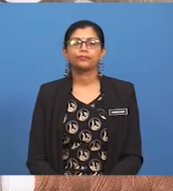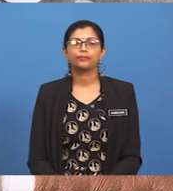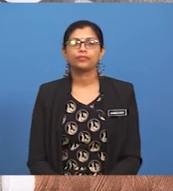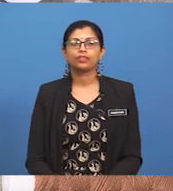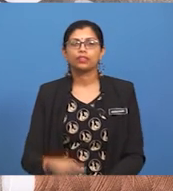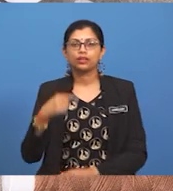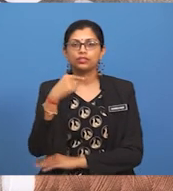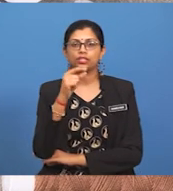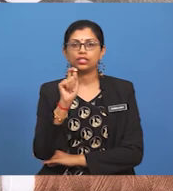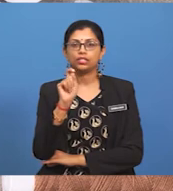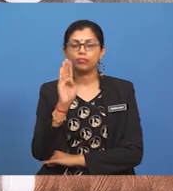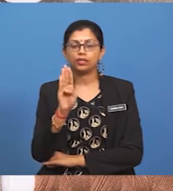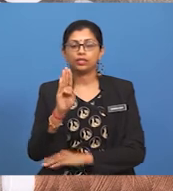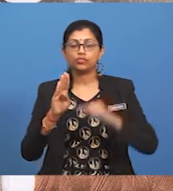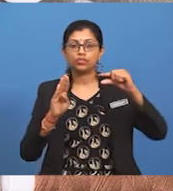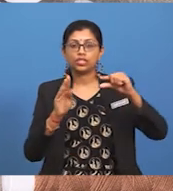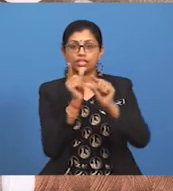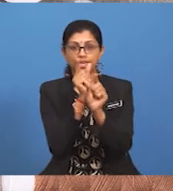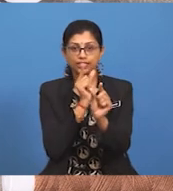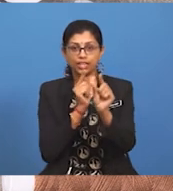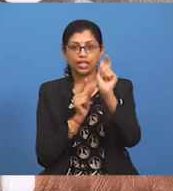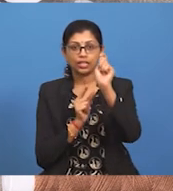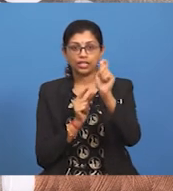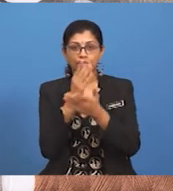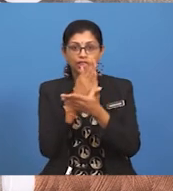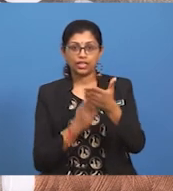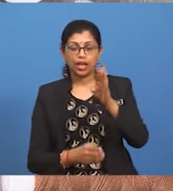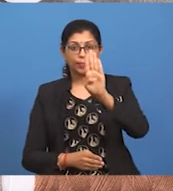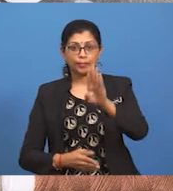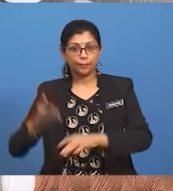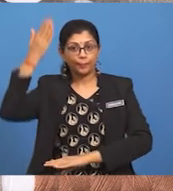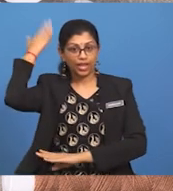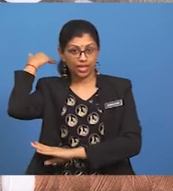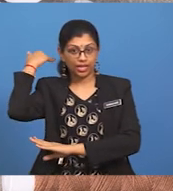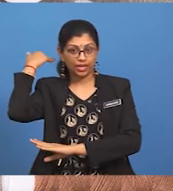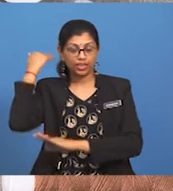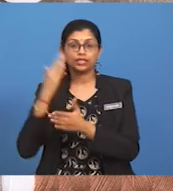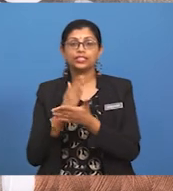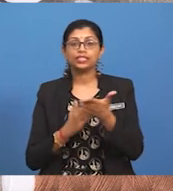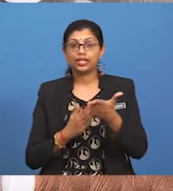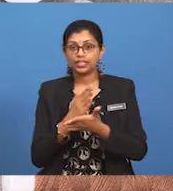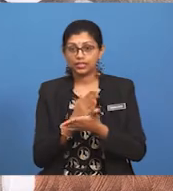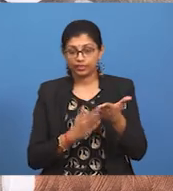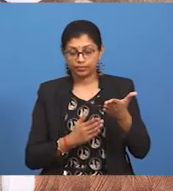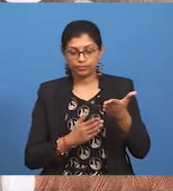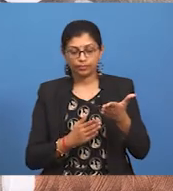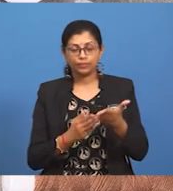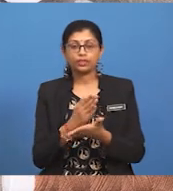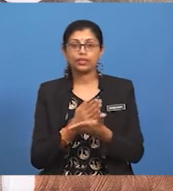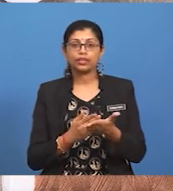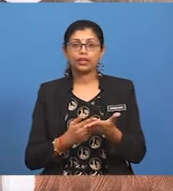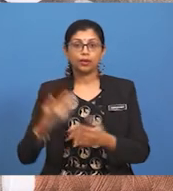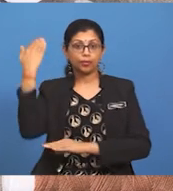GTB atau garisan tengah belakang ditanda di bahagian tengah badan belakang pola.